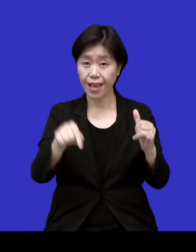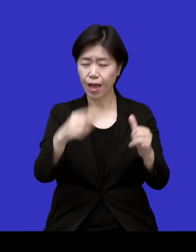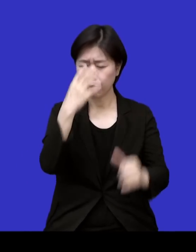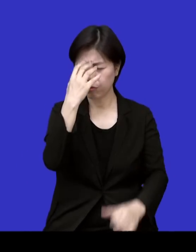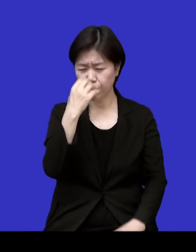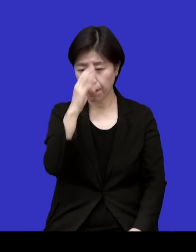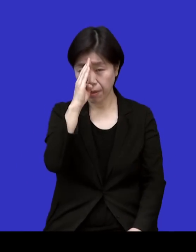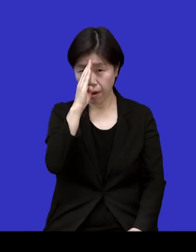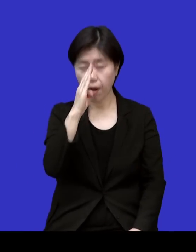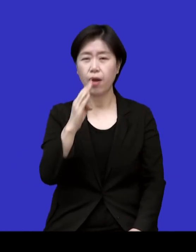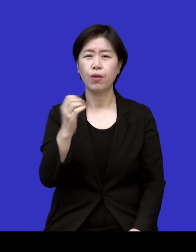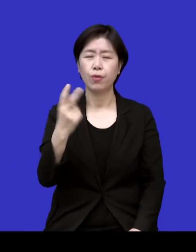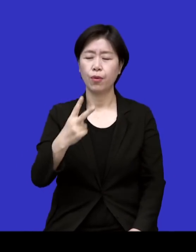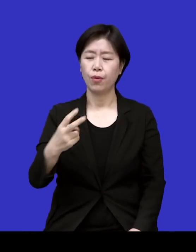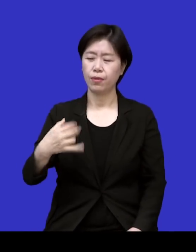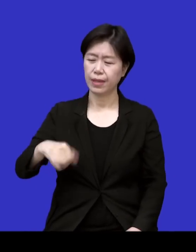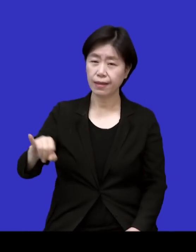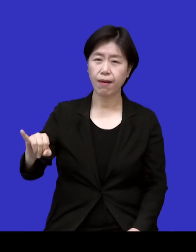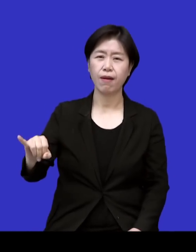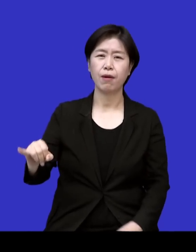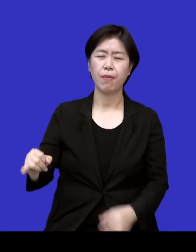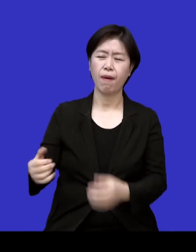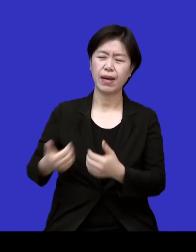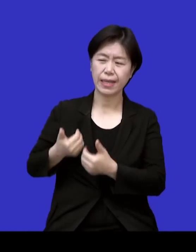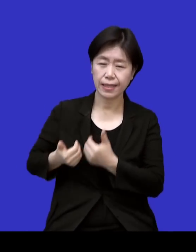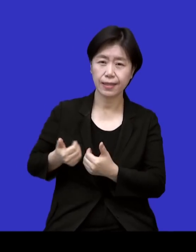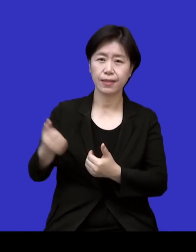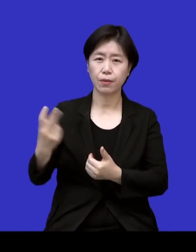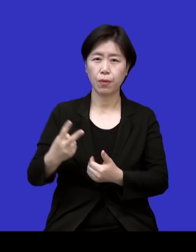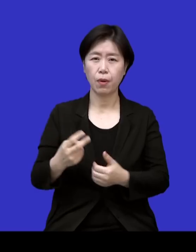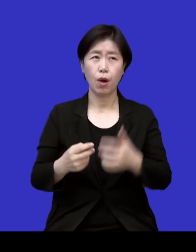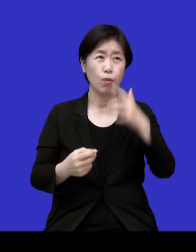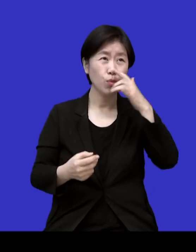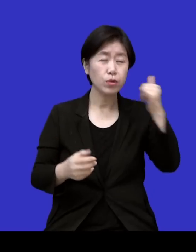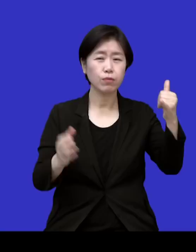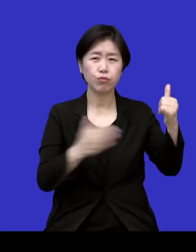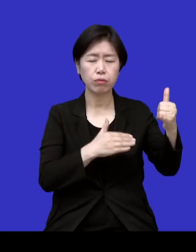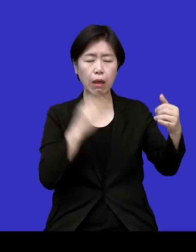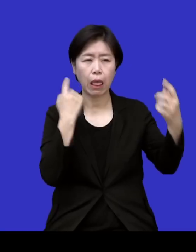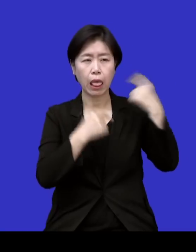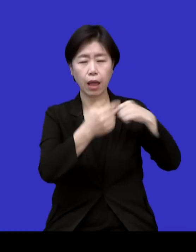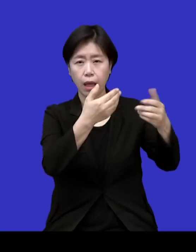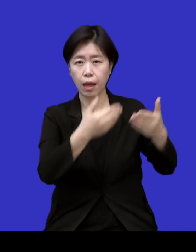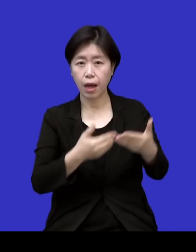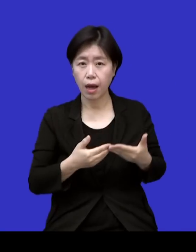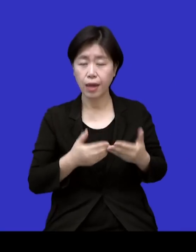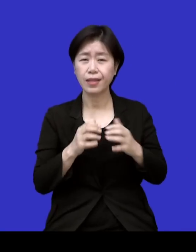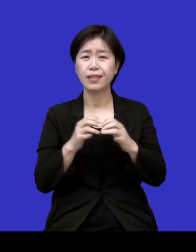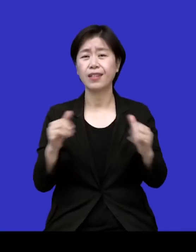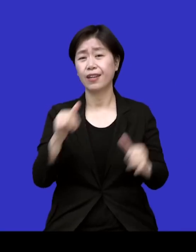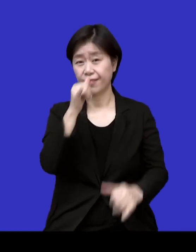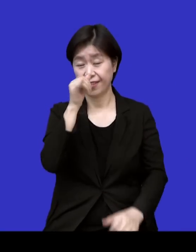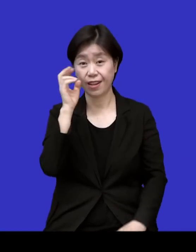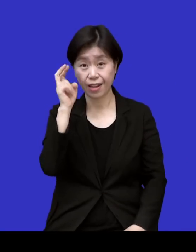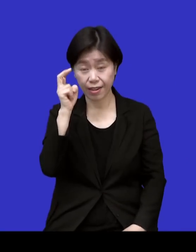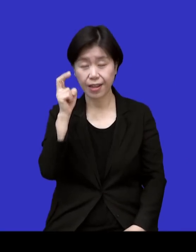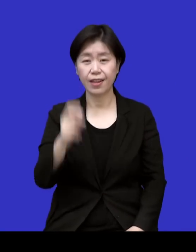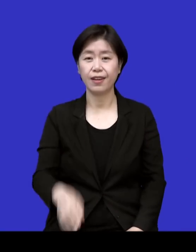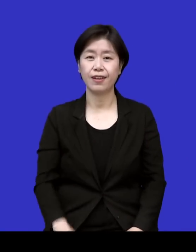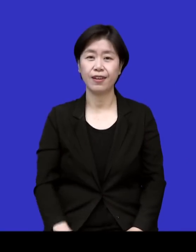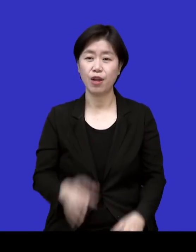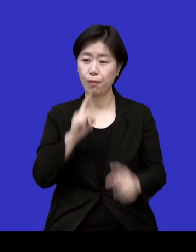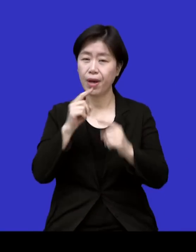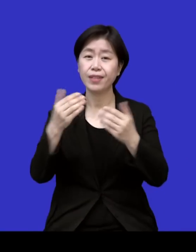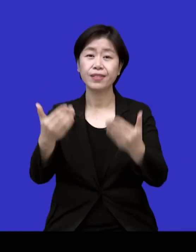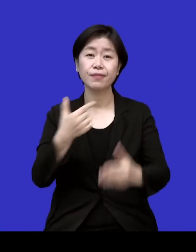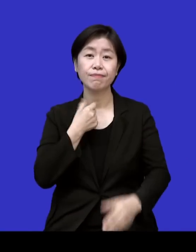네. 또 자녀와의 갈등 때문에 또 부모에게 받은 상처 때문에 네. 우려하는 우리 시청자들을 위해서 해주고 싶은 메시지가 있다면 어떤 이야기가